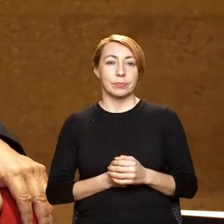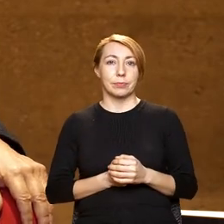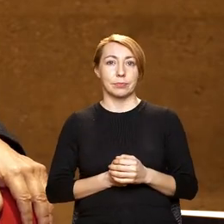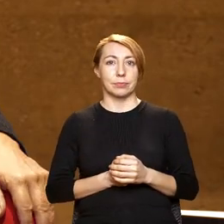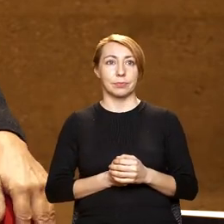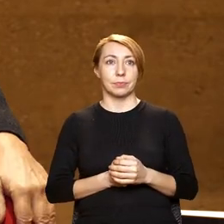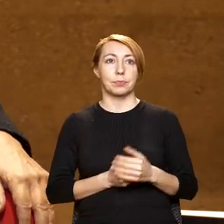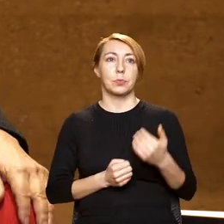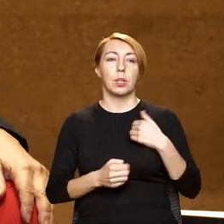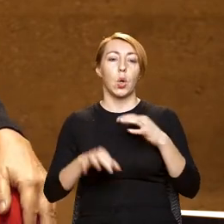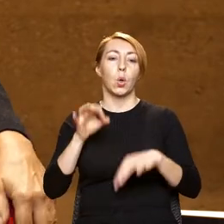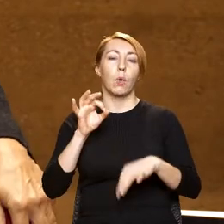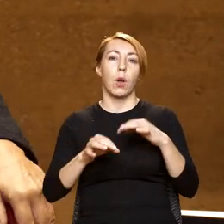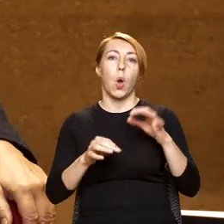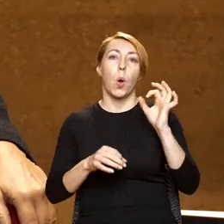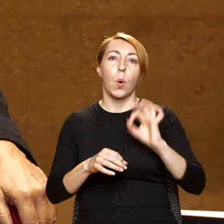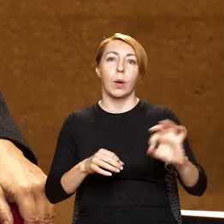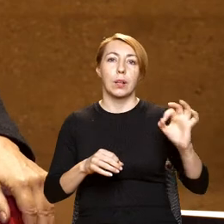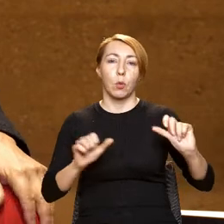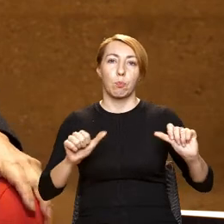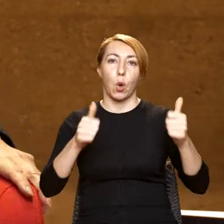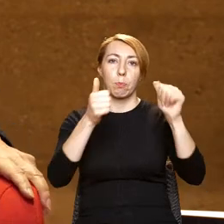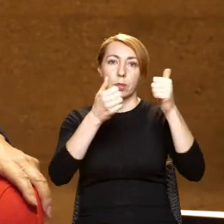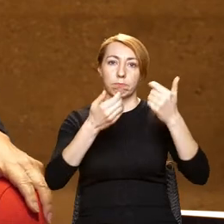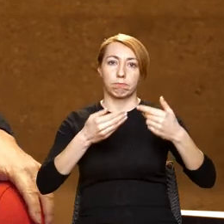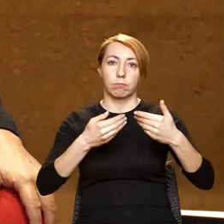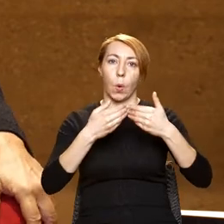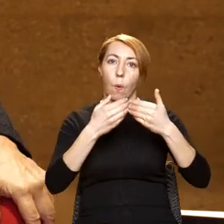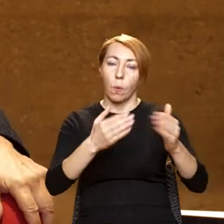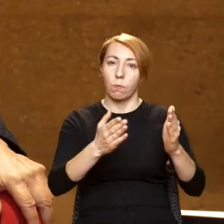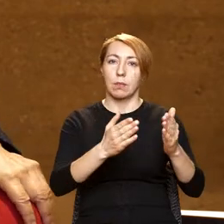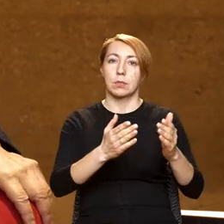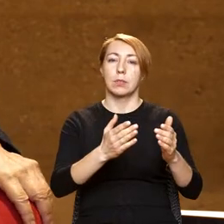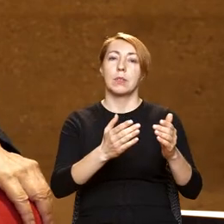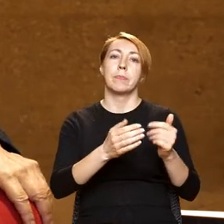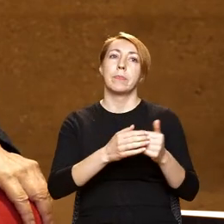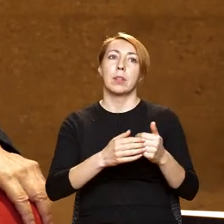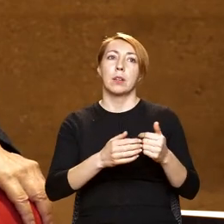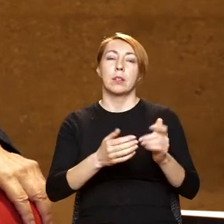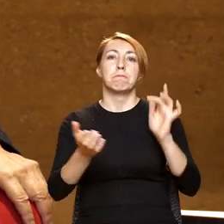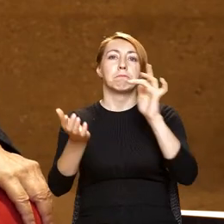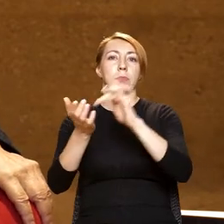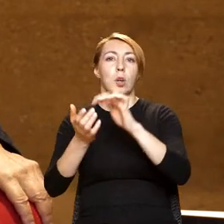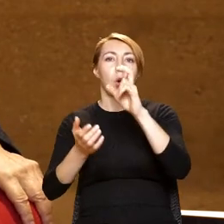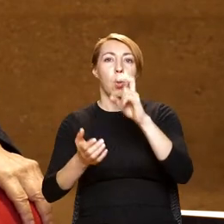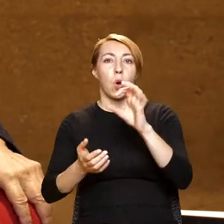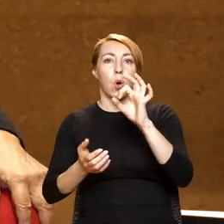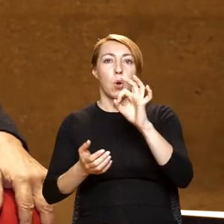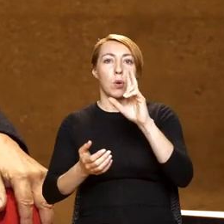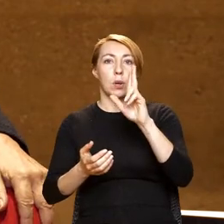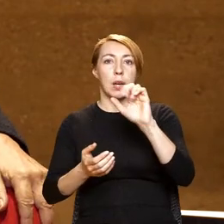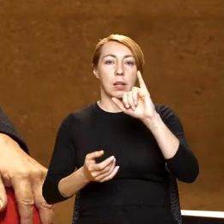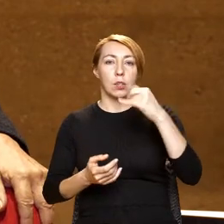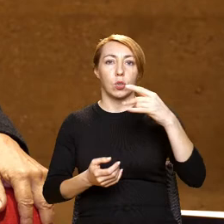była konferencja z okazji odsłonięcia pomnika Bronisława Piłsudskiego na Hokkaido w Shiraoi